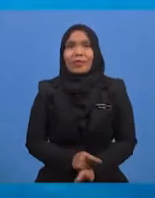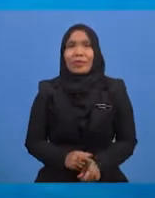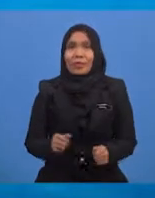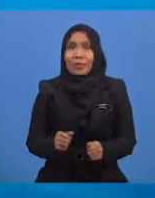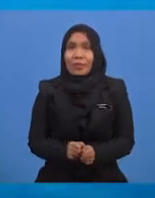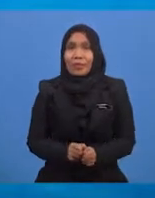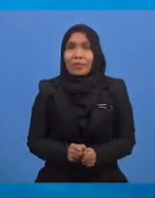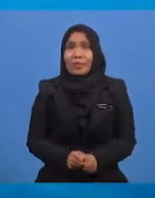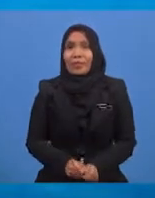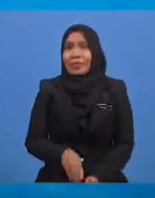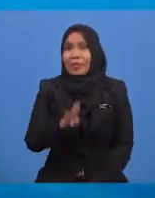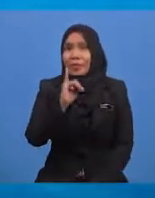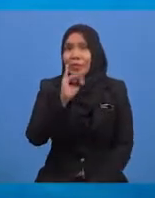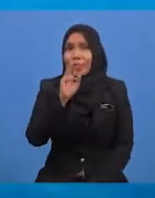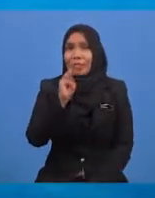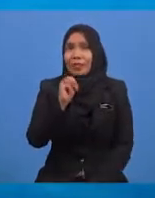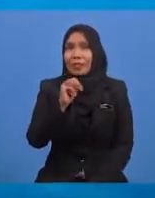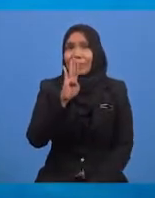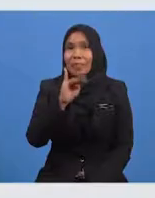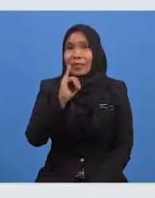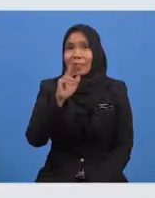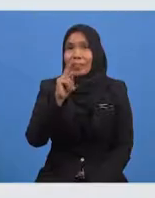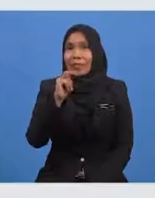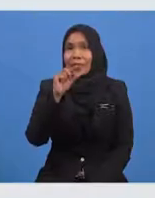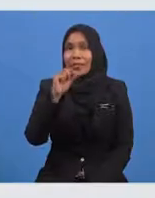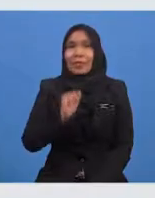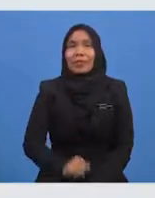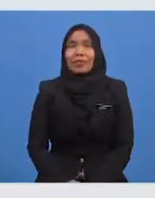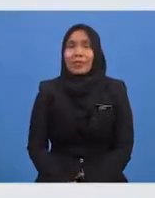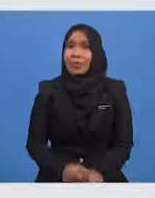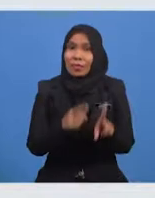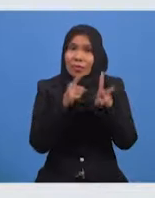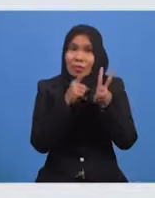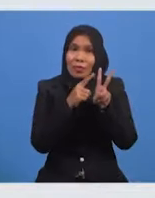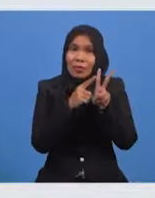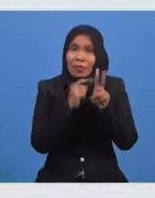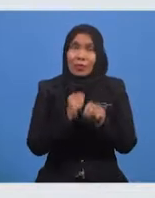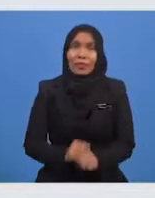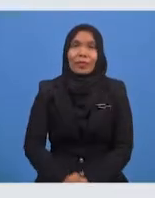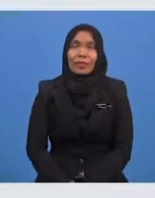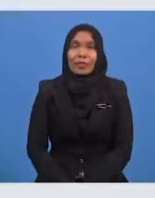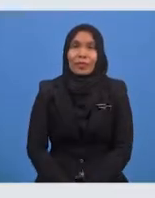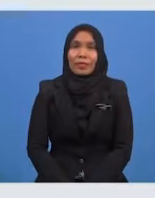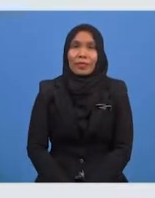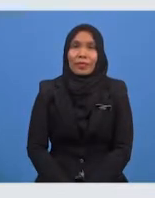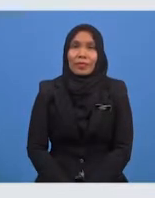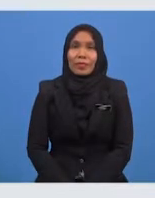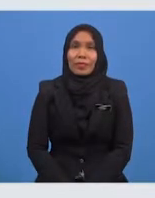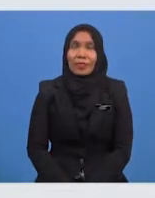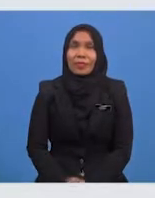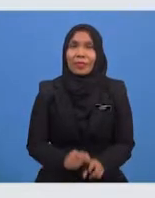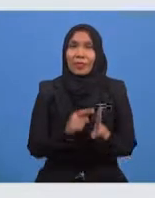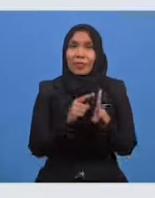sedikit. Seterusnya, gaya pengurusan sokongan. Gaya pengurusan ini lebih